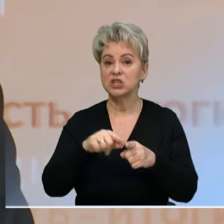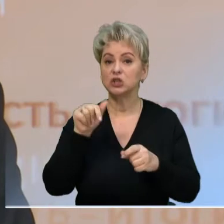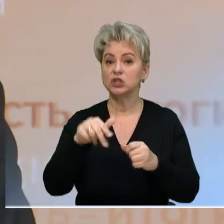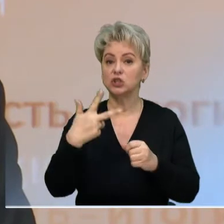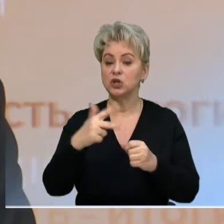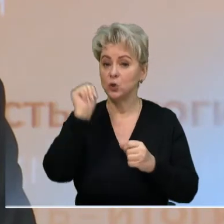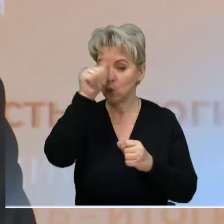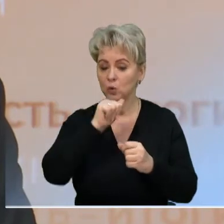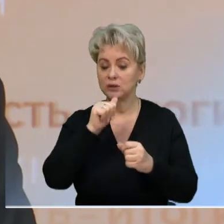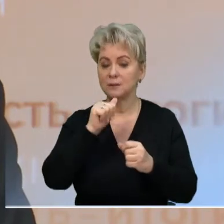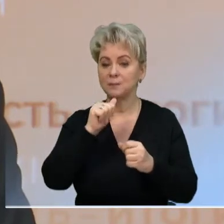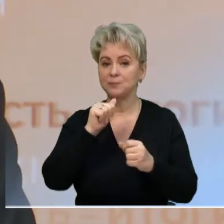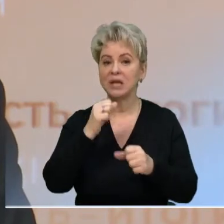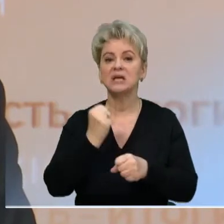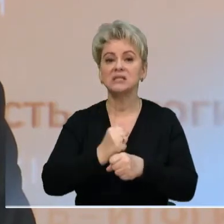3 года